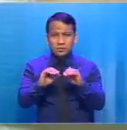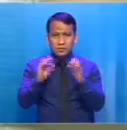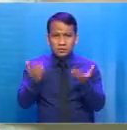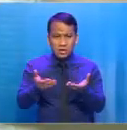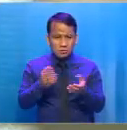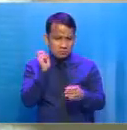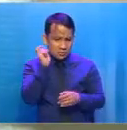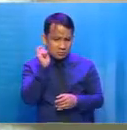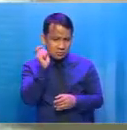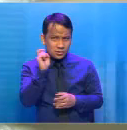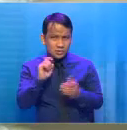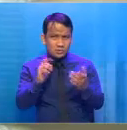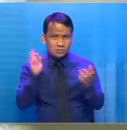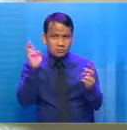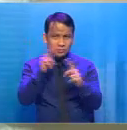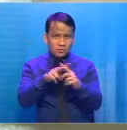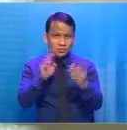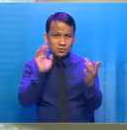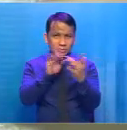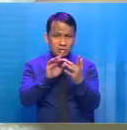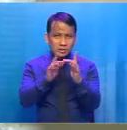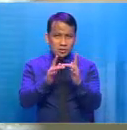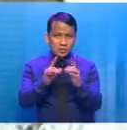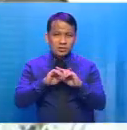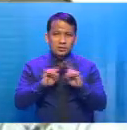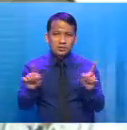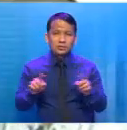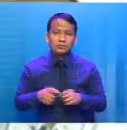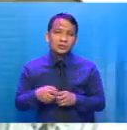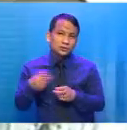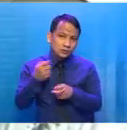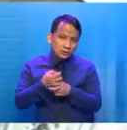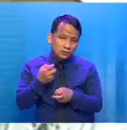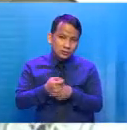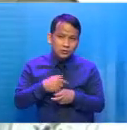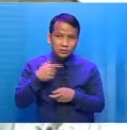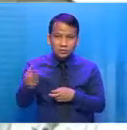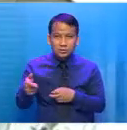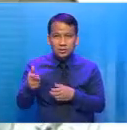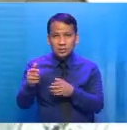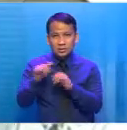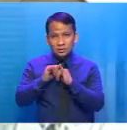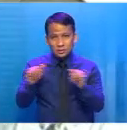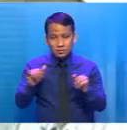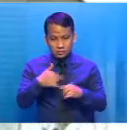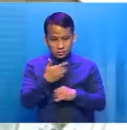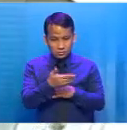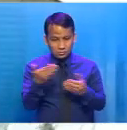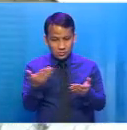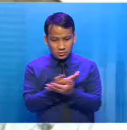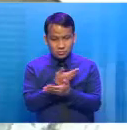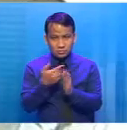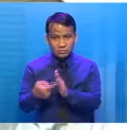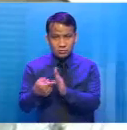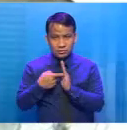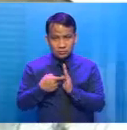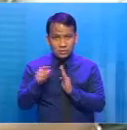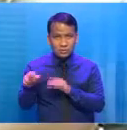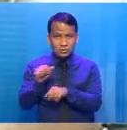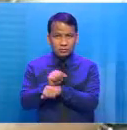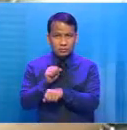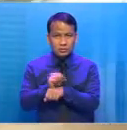siyang nakapagpakabit ng internet. Yun nga lang, nahirapan daw siyang makasabay sa mga bagong requirement ng kanyang